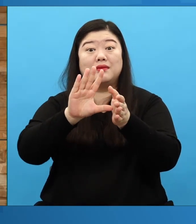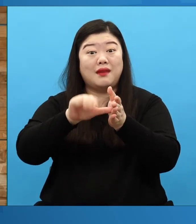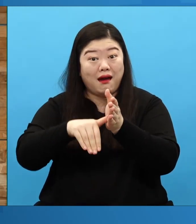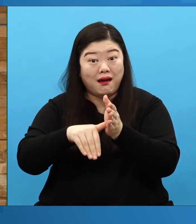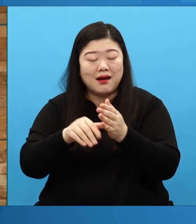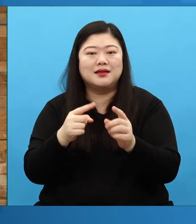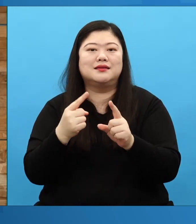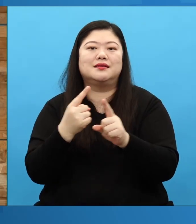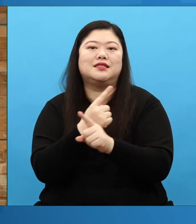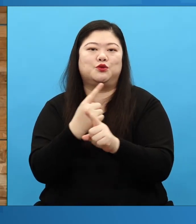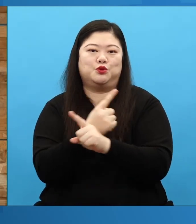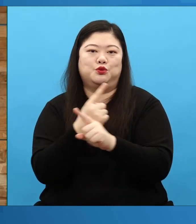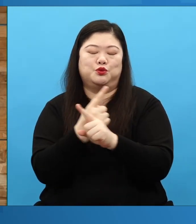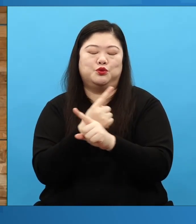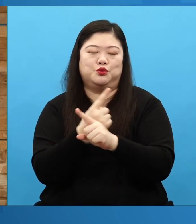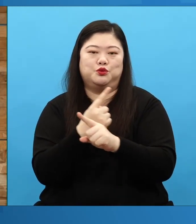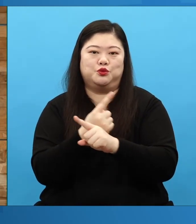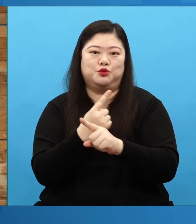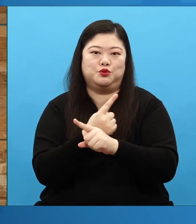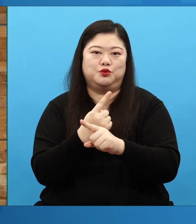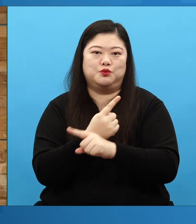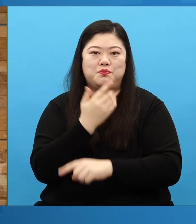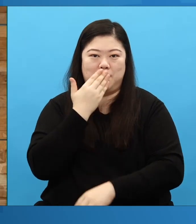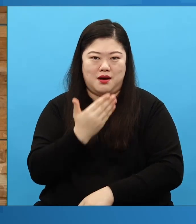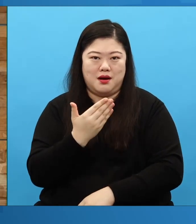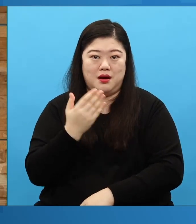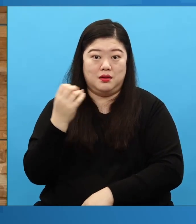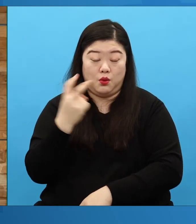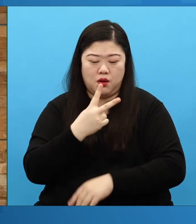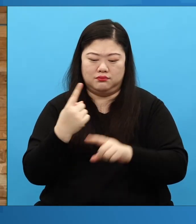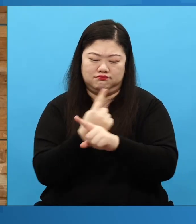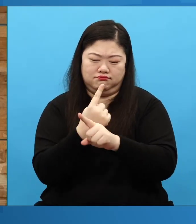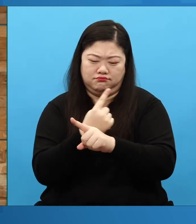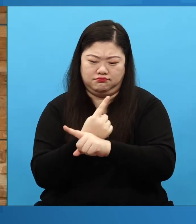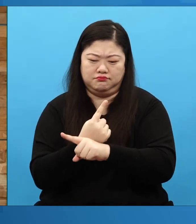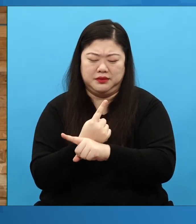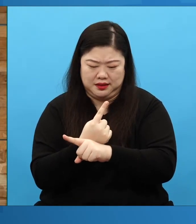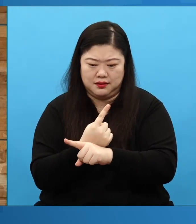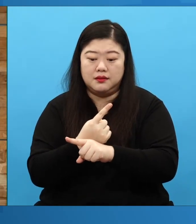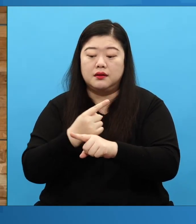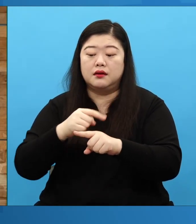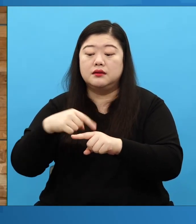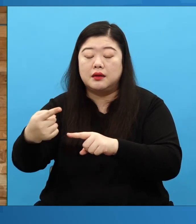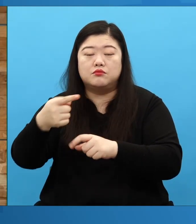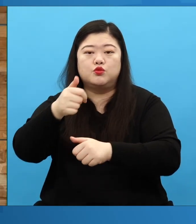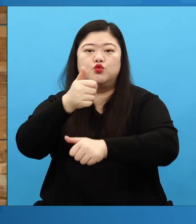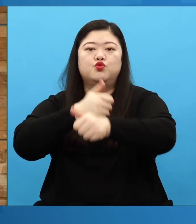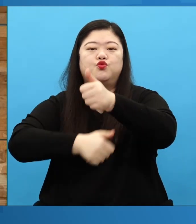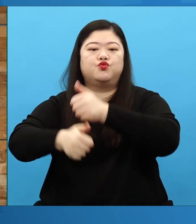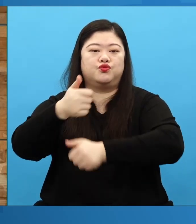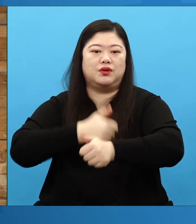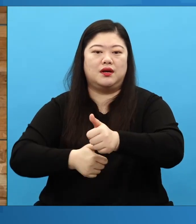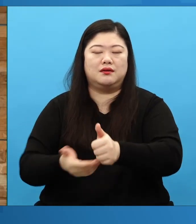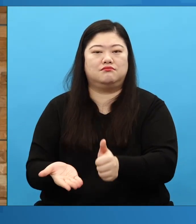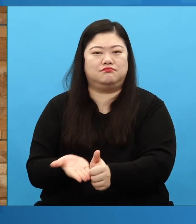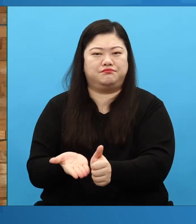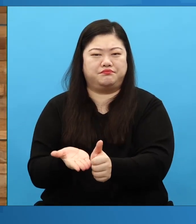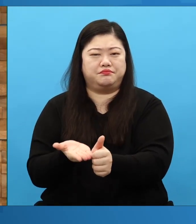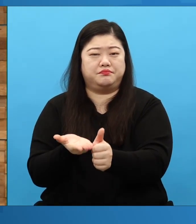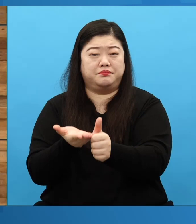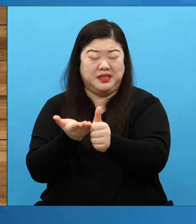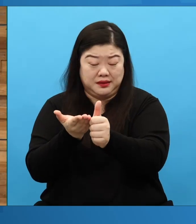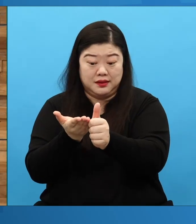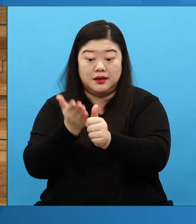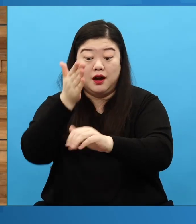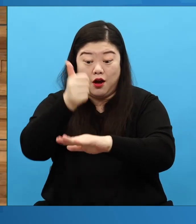더 큰 답은 후대를 키우는 겁니다. And the greater answer is to raise up the posterity. 이제 키우는 거죠.